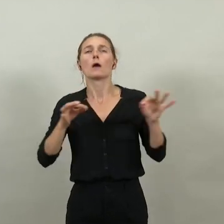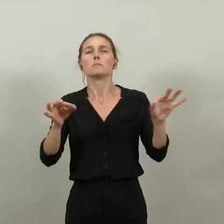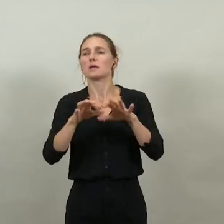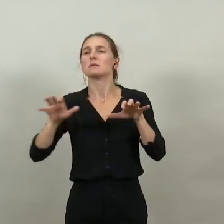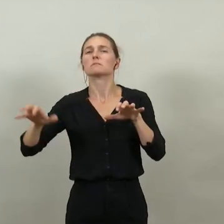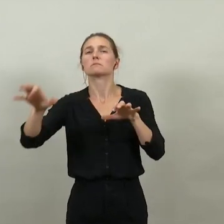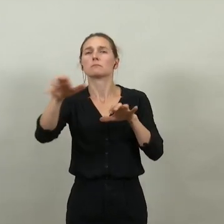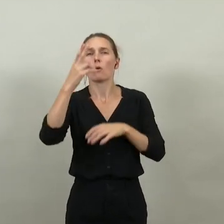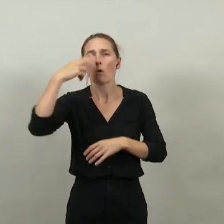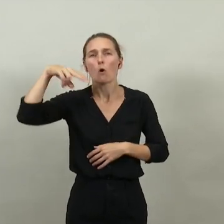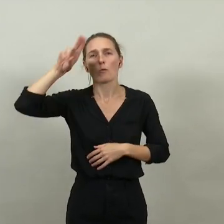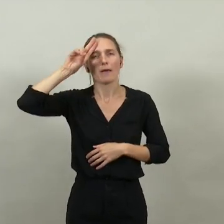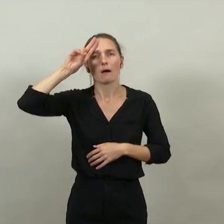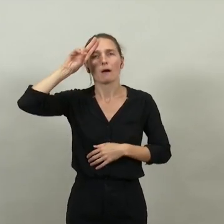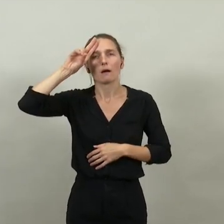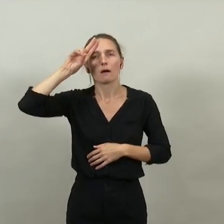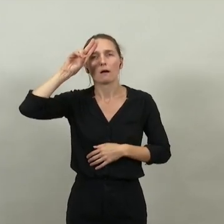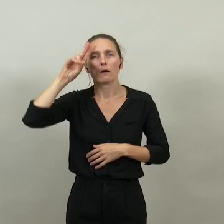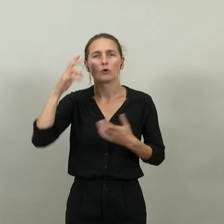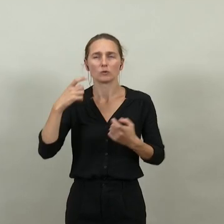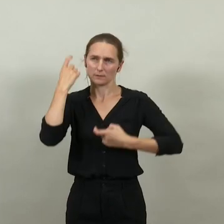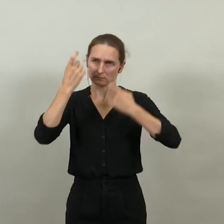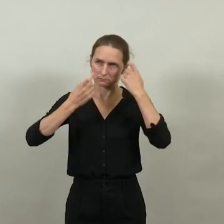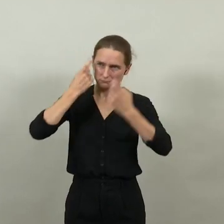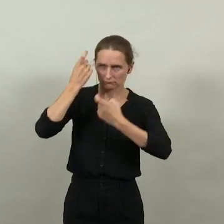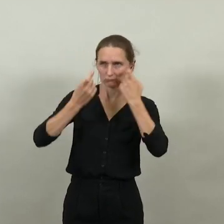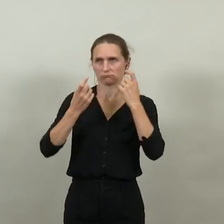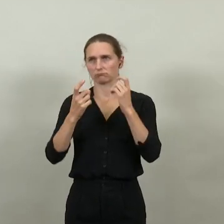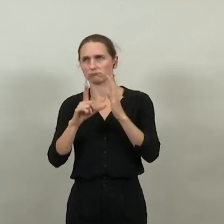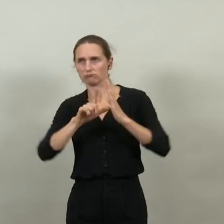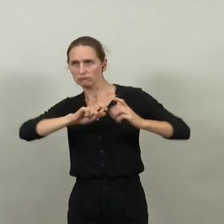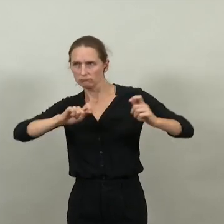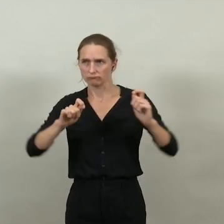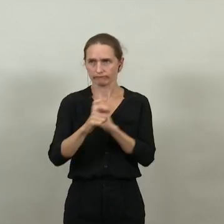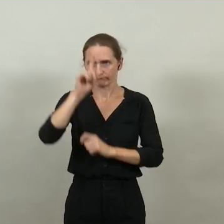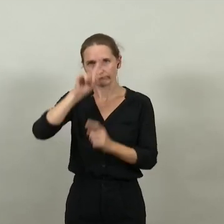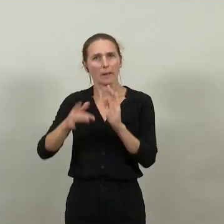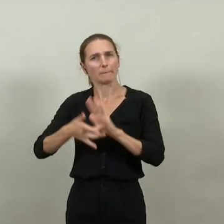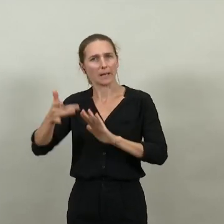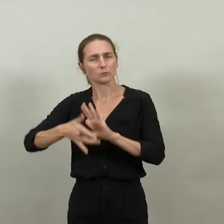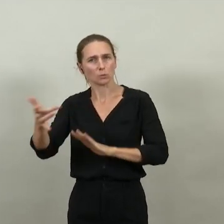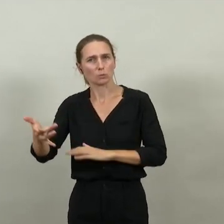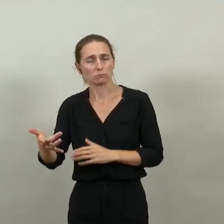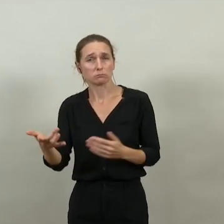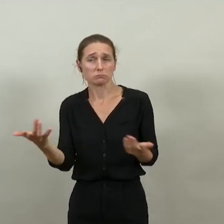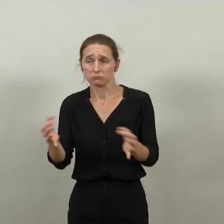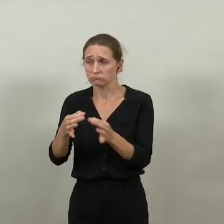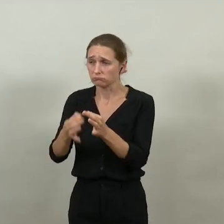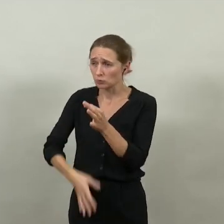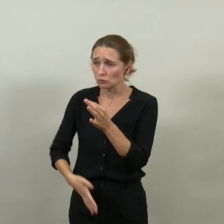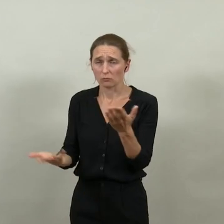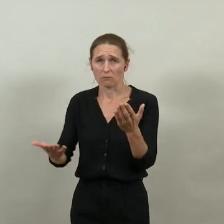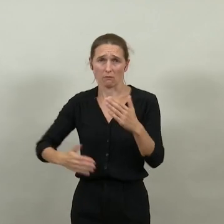veulent jouer aujourd'hui donc sur la réforme concernant donc les migrants les dispositifs il sont très